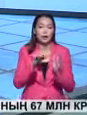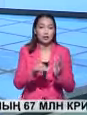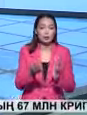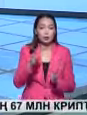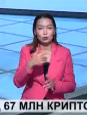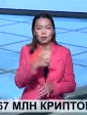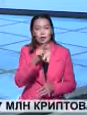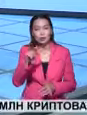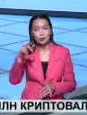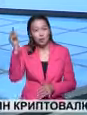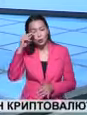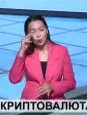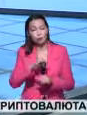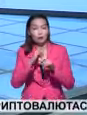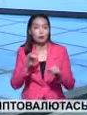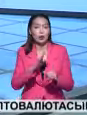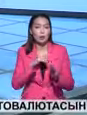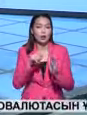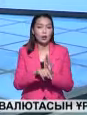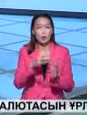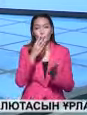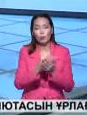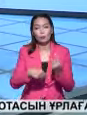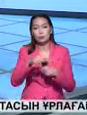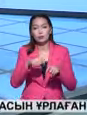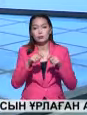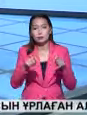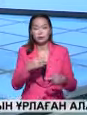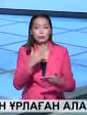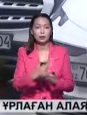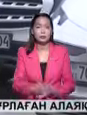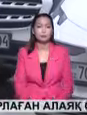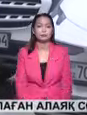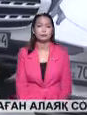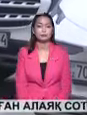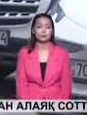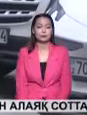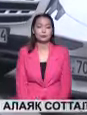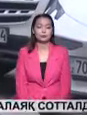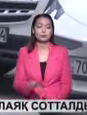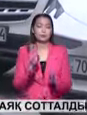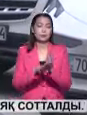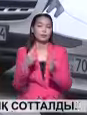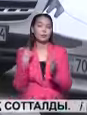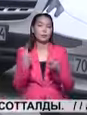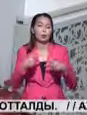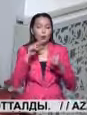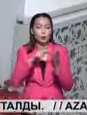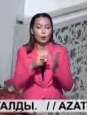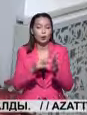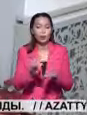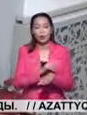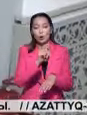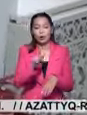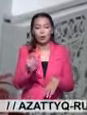азамат қаржылық сауаттылығын арттырды. Арасында өз кәсібін ашқандар да бар. Қарсыз қоғам жобасының игілігін көргендердің